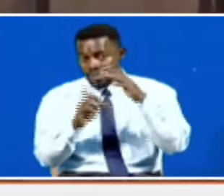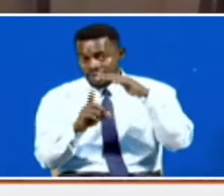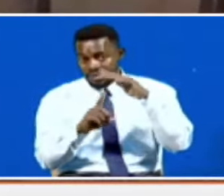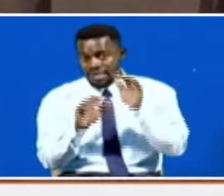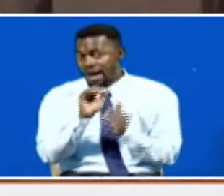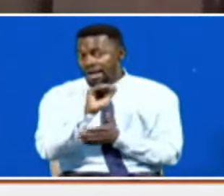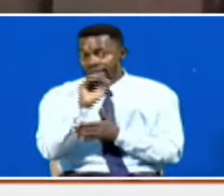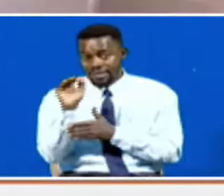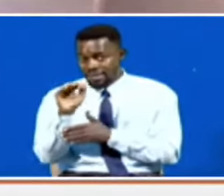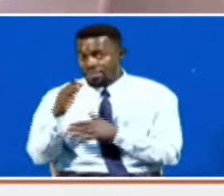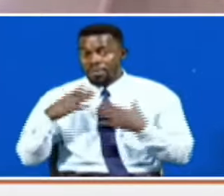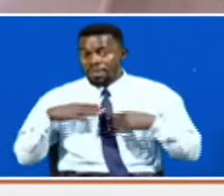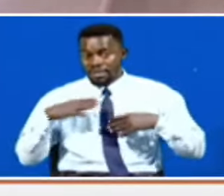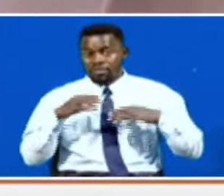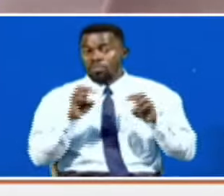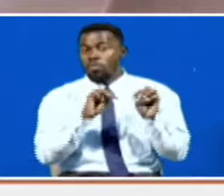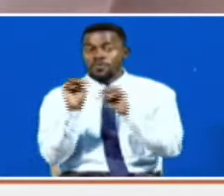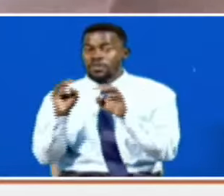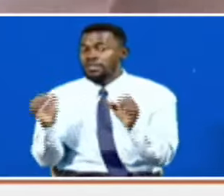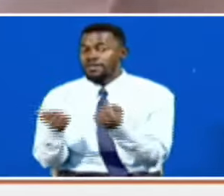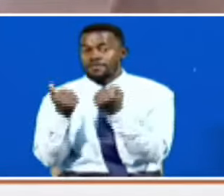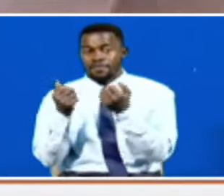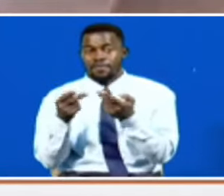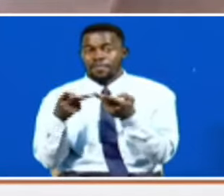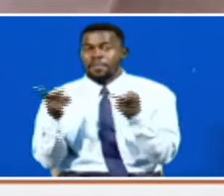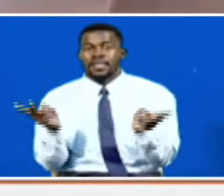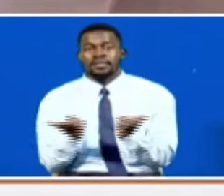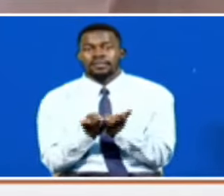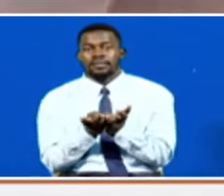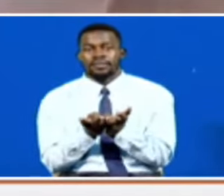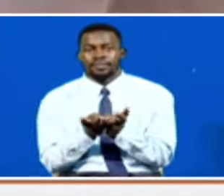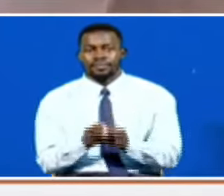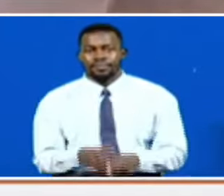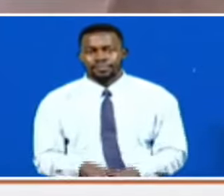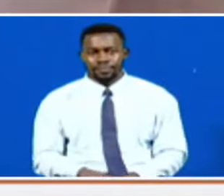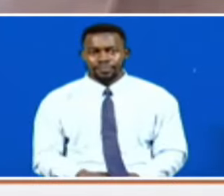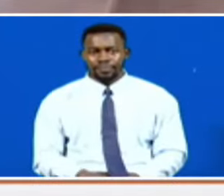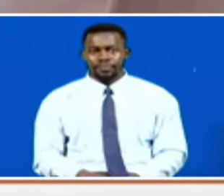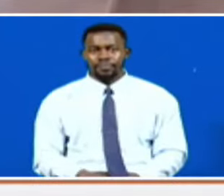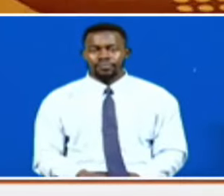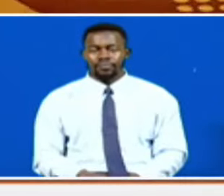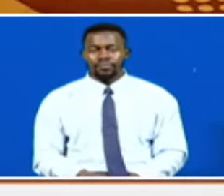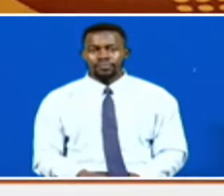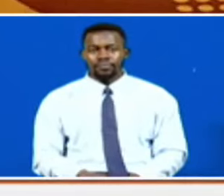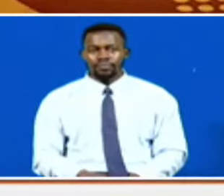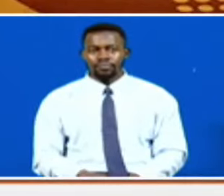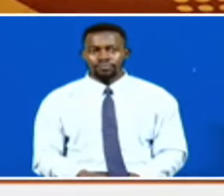vile ya Busia. Alano Chanda, KTN News.